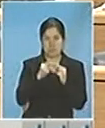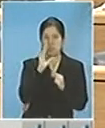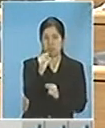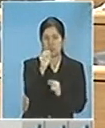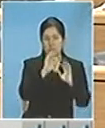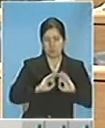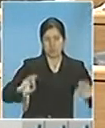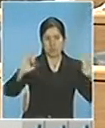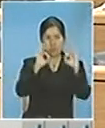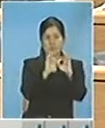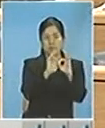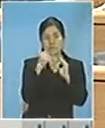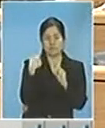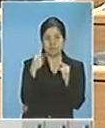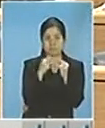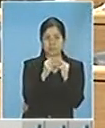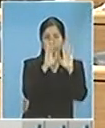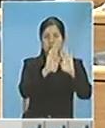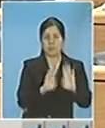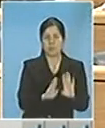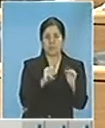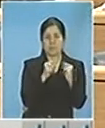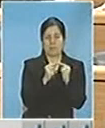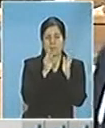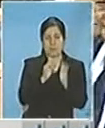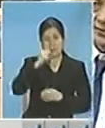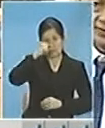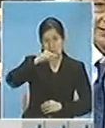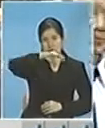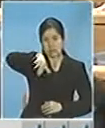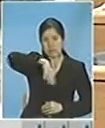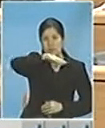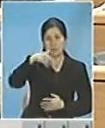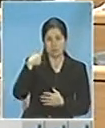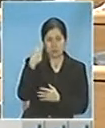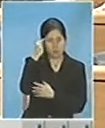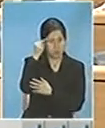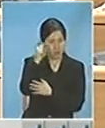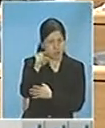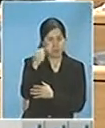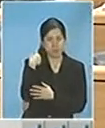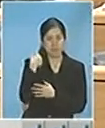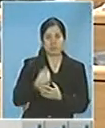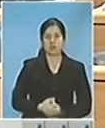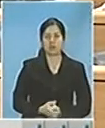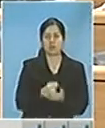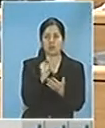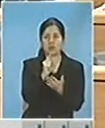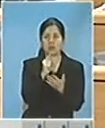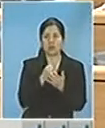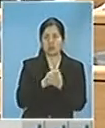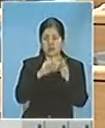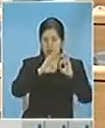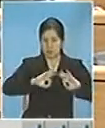ติและสิ่งที่คนไทยทุกคนพึงตระหนักอยู่ตลอดเวลาก็คือจะต้อง